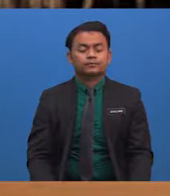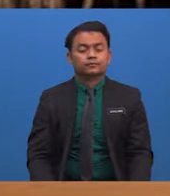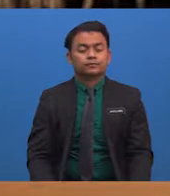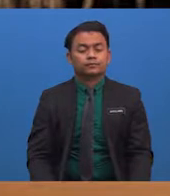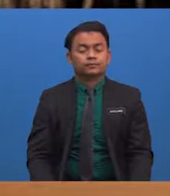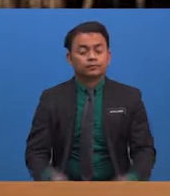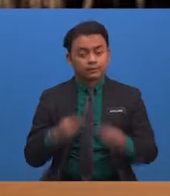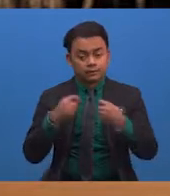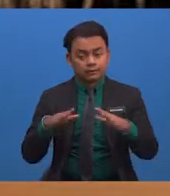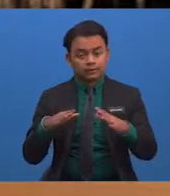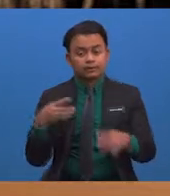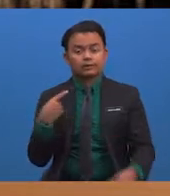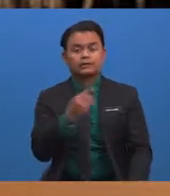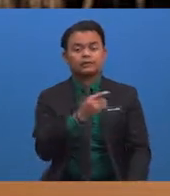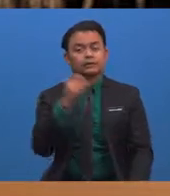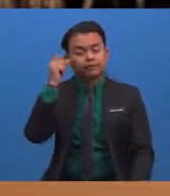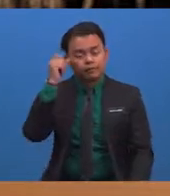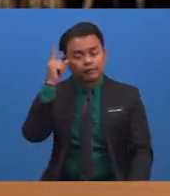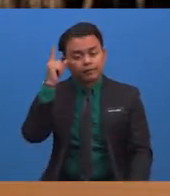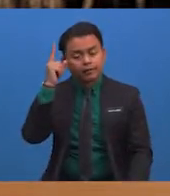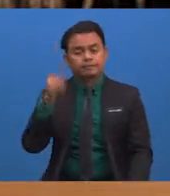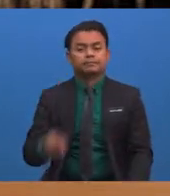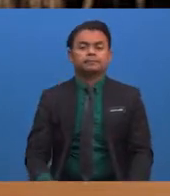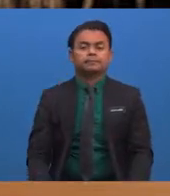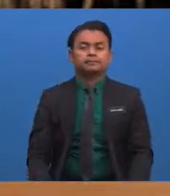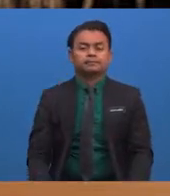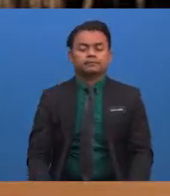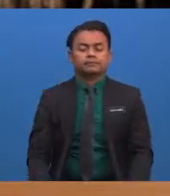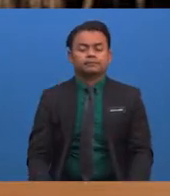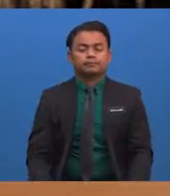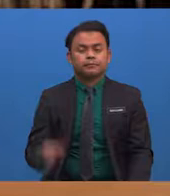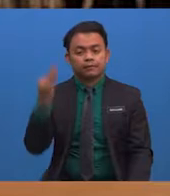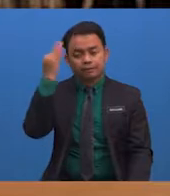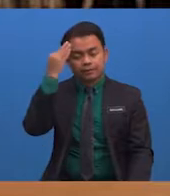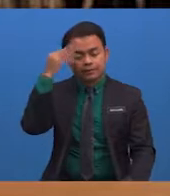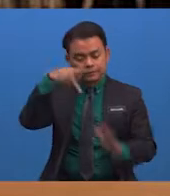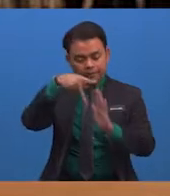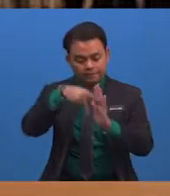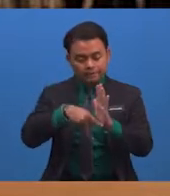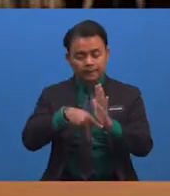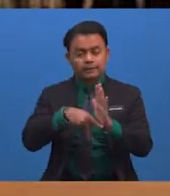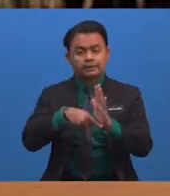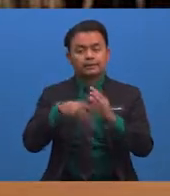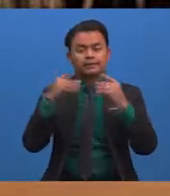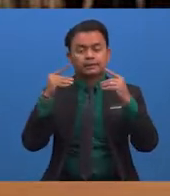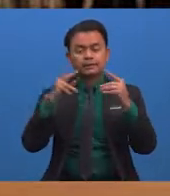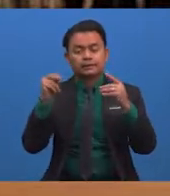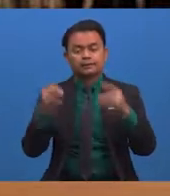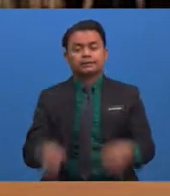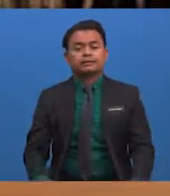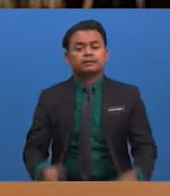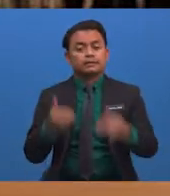Setelah kita memahami falsafah pendidikan, sekarang kita lihat pula ciri-ciri pendidikan zaman